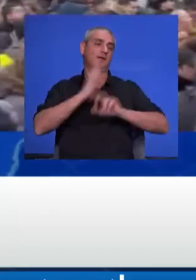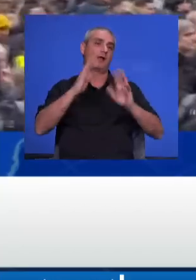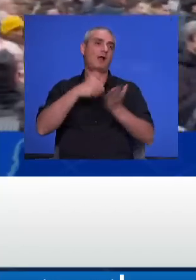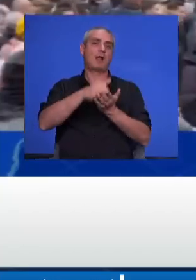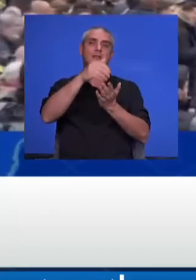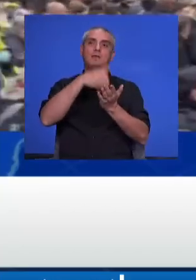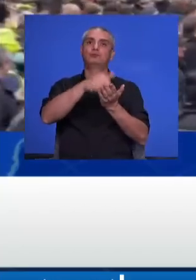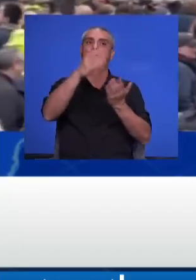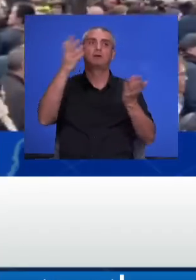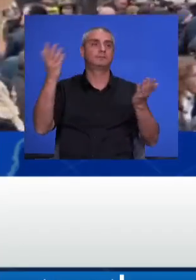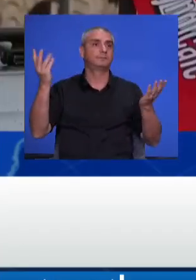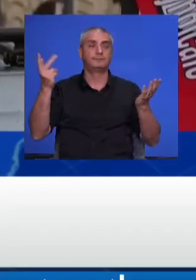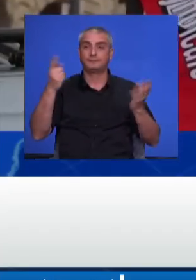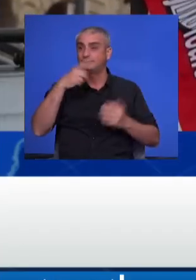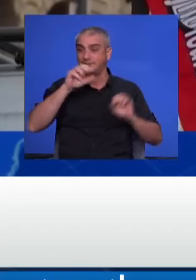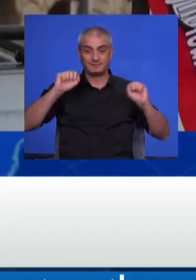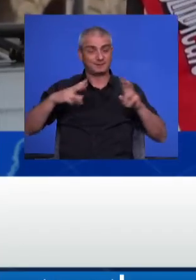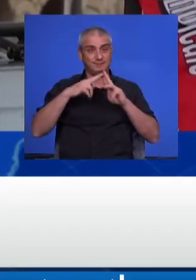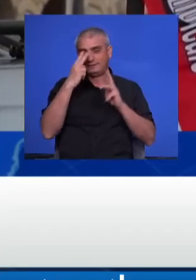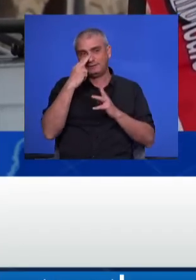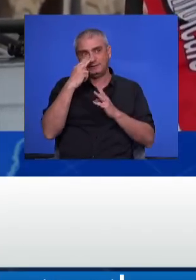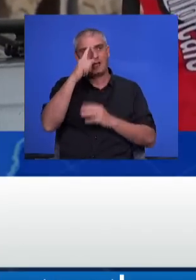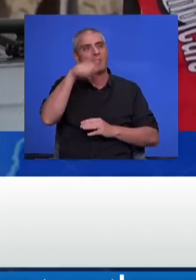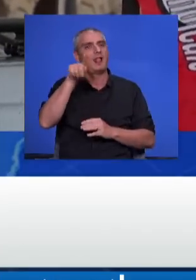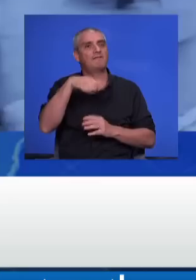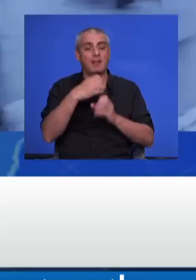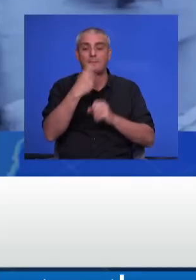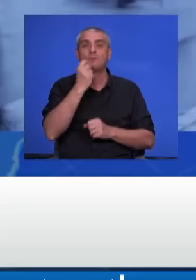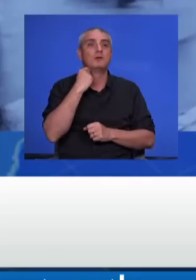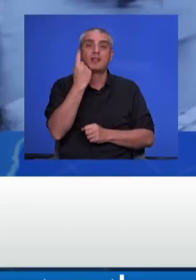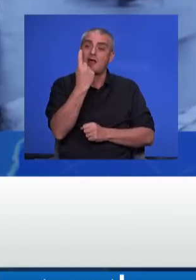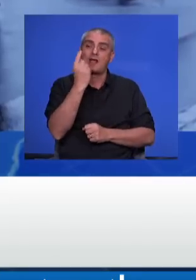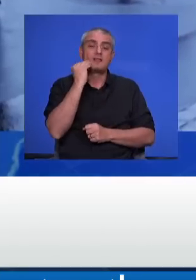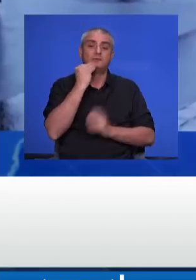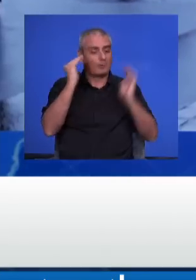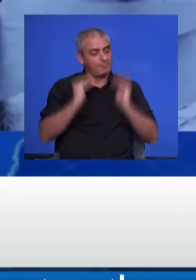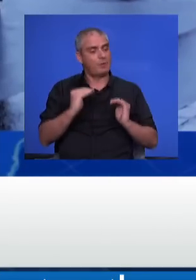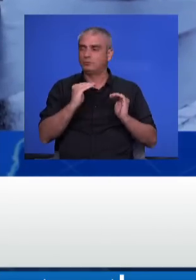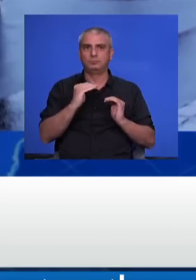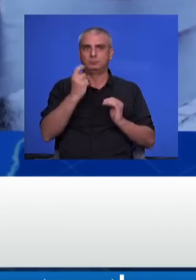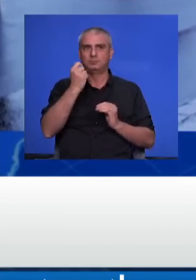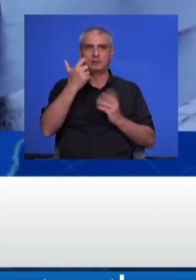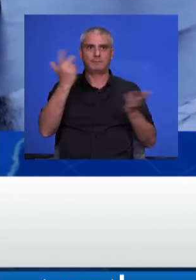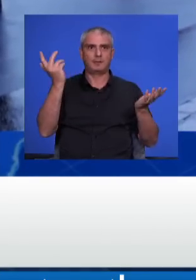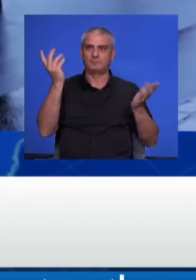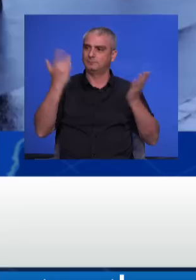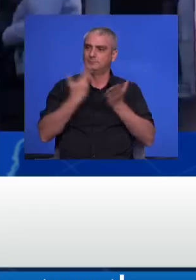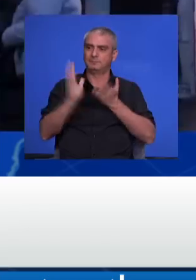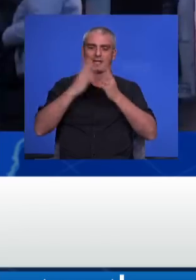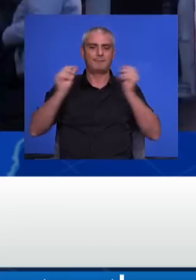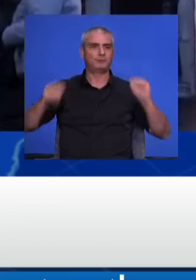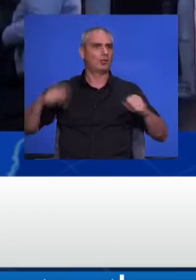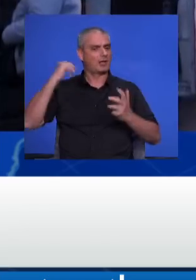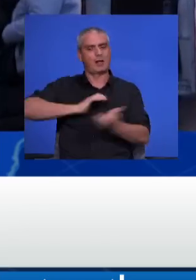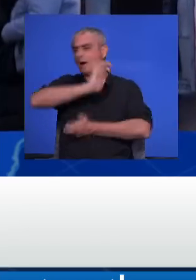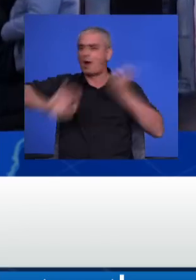נמשך. וסרקוזי ניסה פעם לבטל להם בקבוק יין אחד לארוחת צהריים, הוא כמעט ירד מהשלטון. היו מאומות,